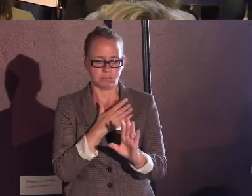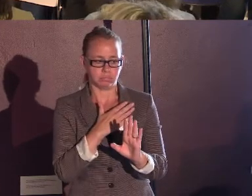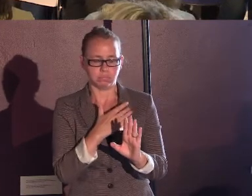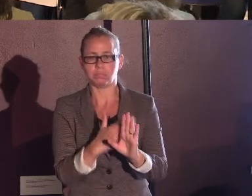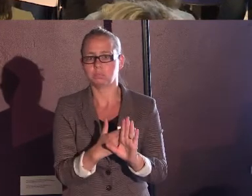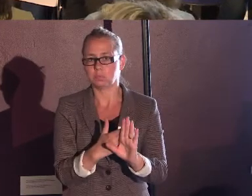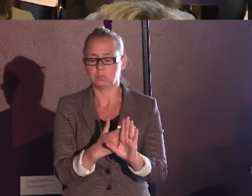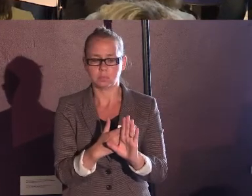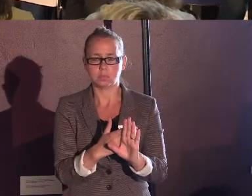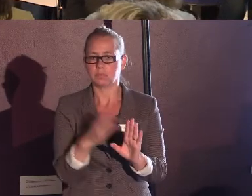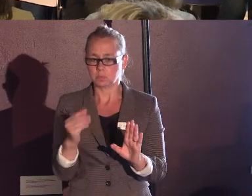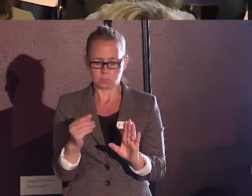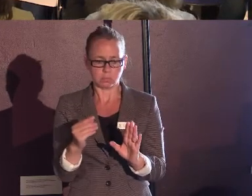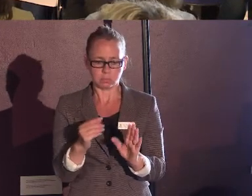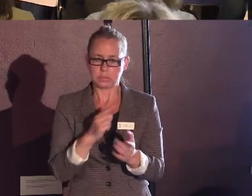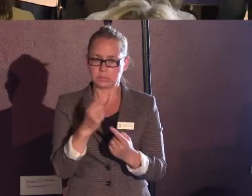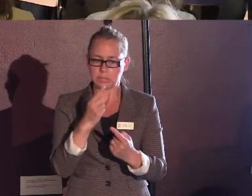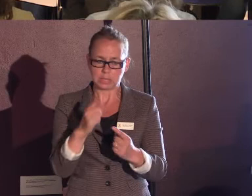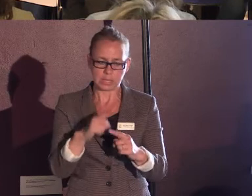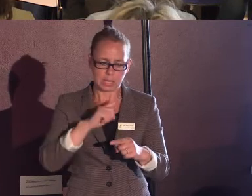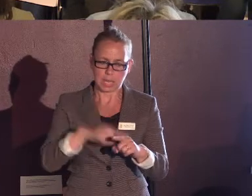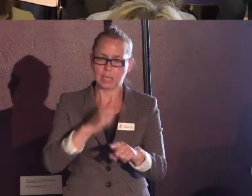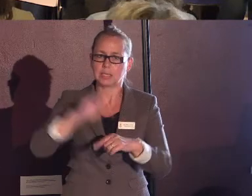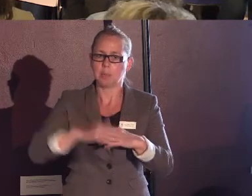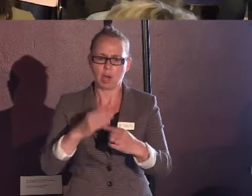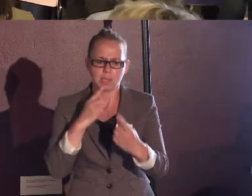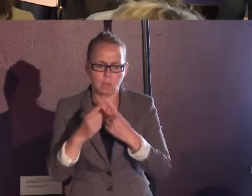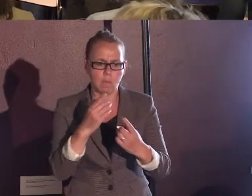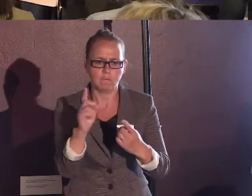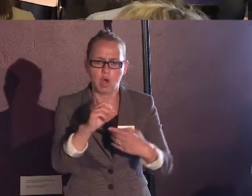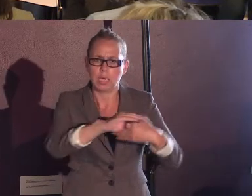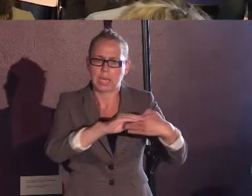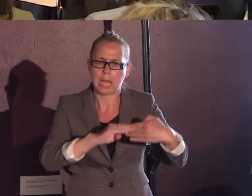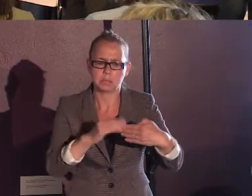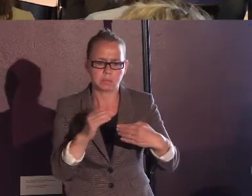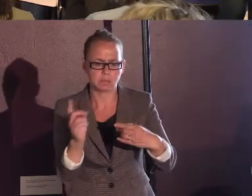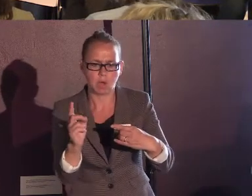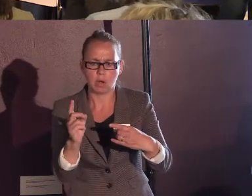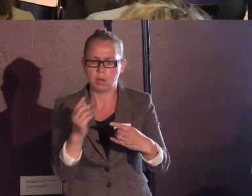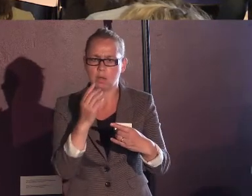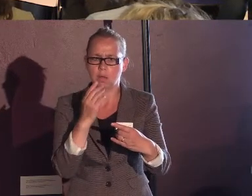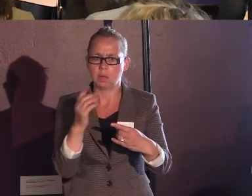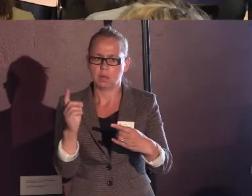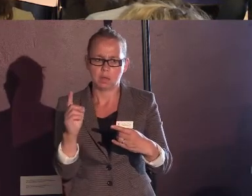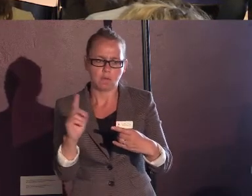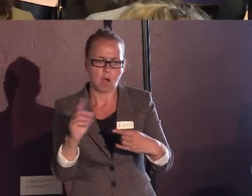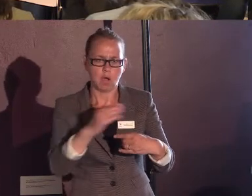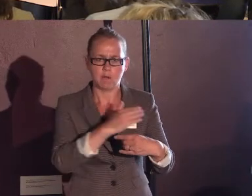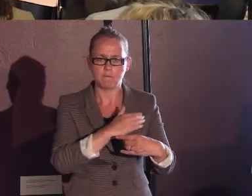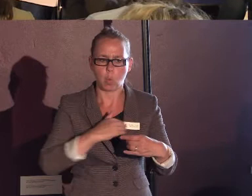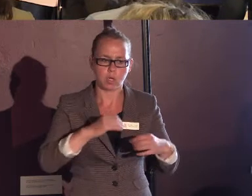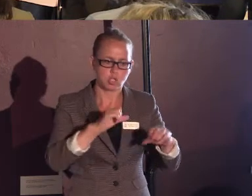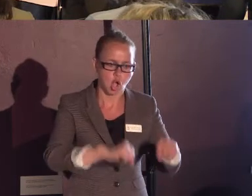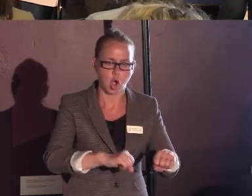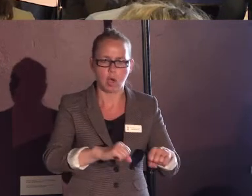åren. Och då kommer ju den här diskussionen hela tiden kring var går gränserna, var är våra så att säga